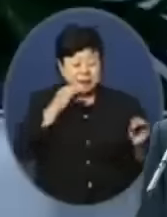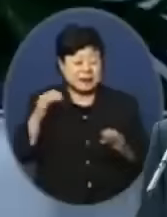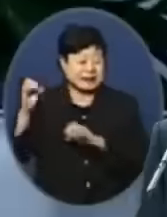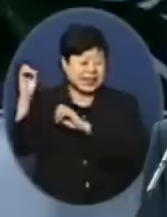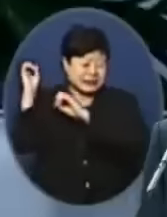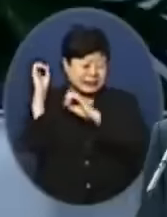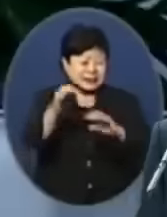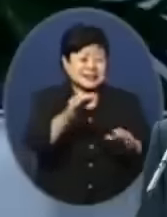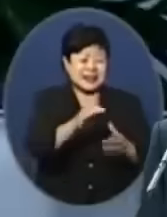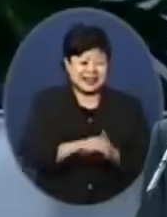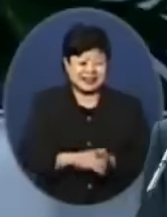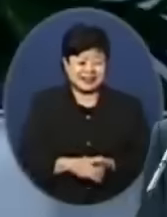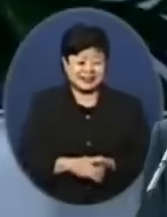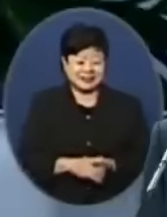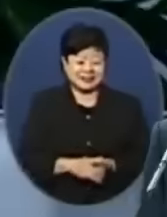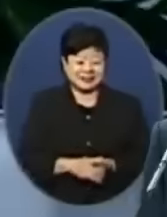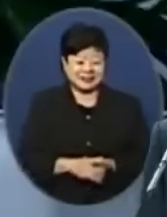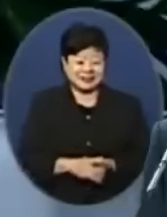바다에 던지라